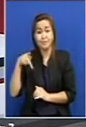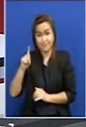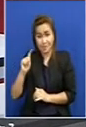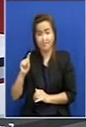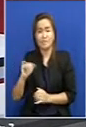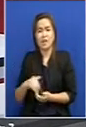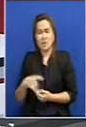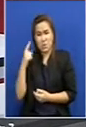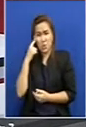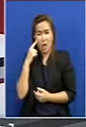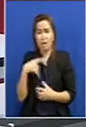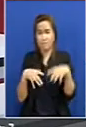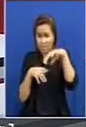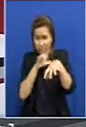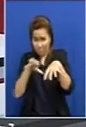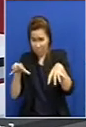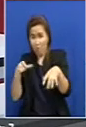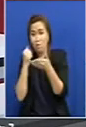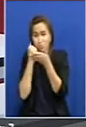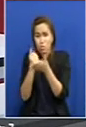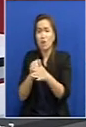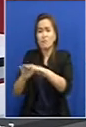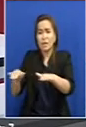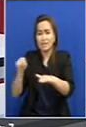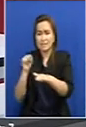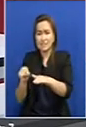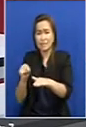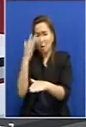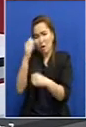หว่างประเทศเข้าไปช่วยเหลือนะครับน้องคนนี้นะครับอายุเพียงแค่4ขวบเท่านั้นนะครับ